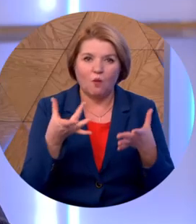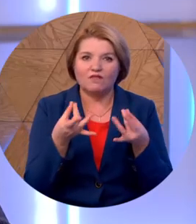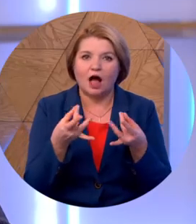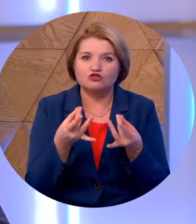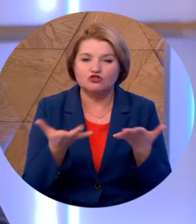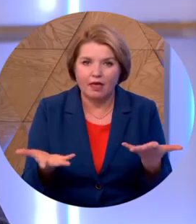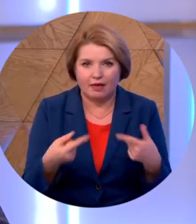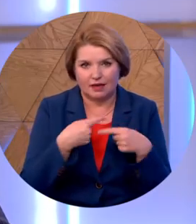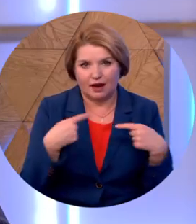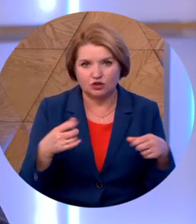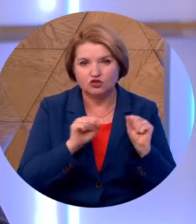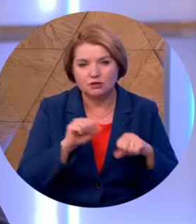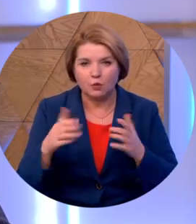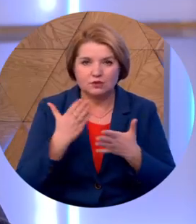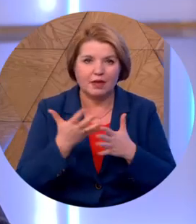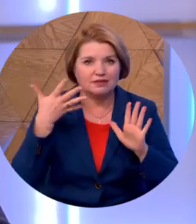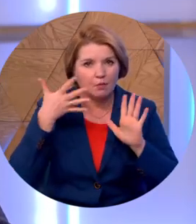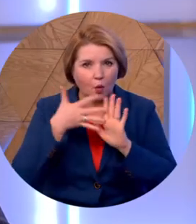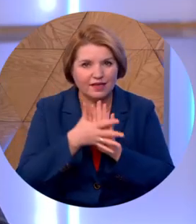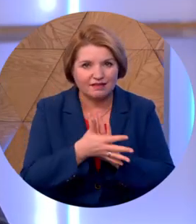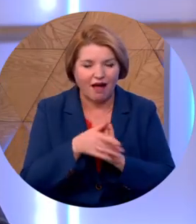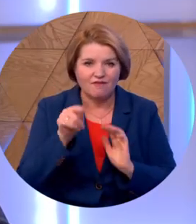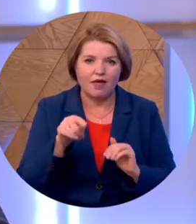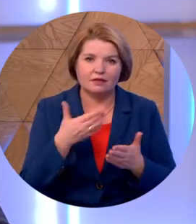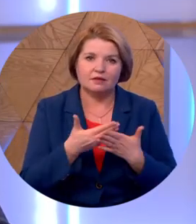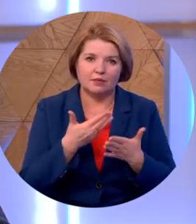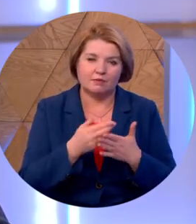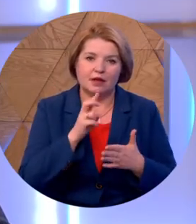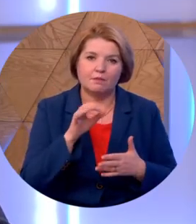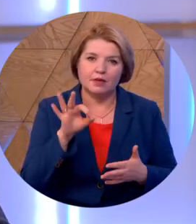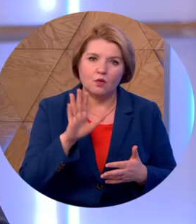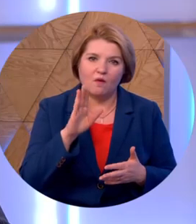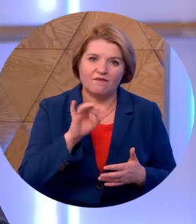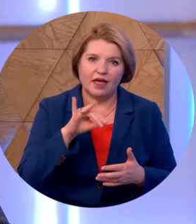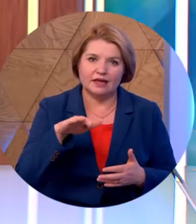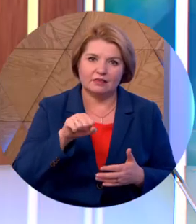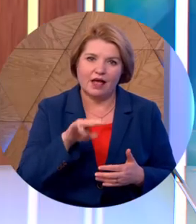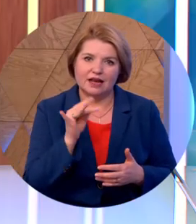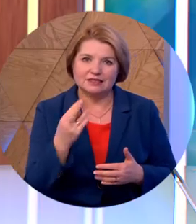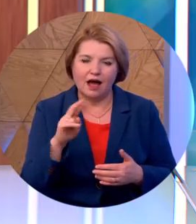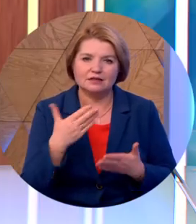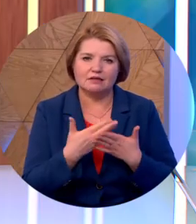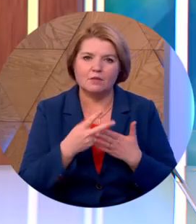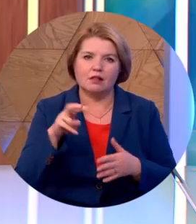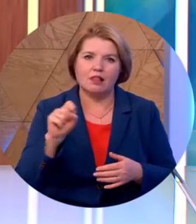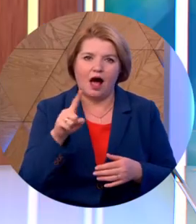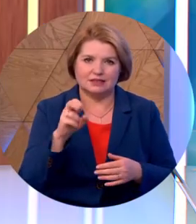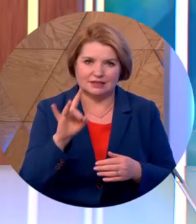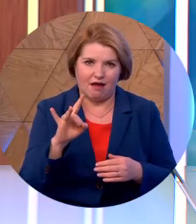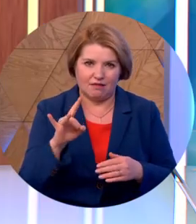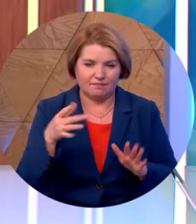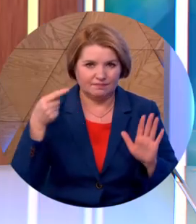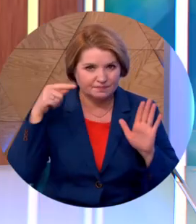различные способы проникновения в том числе и лазерная биоревитализация это процедура которая в принципе не не повреждает кожного